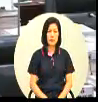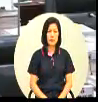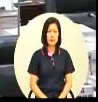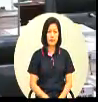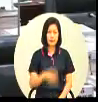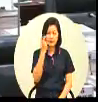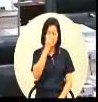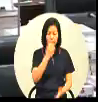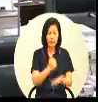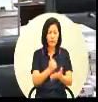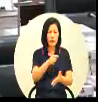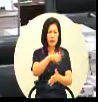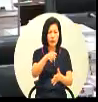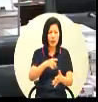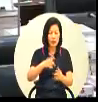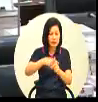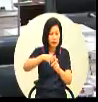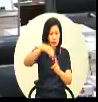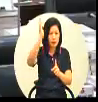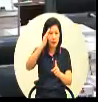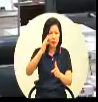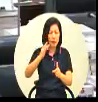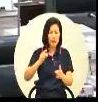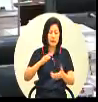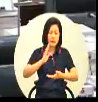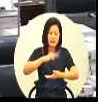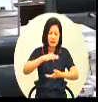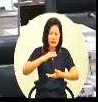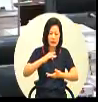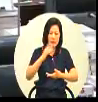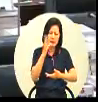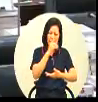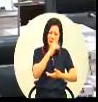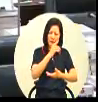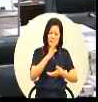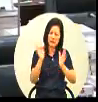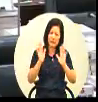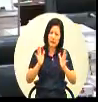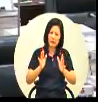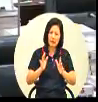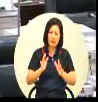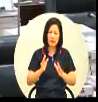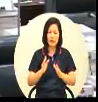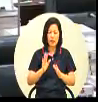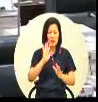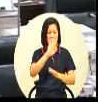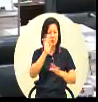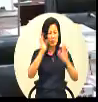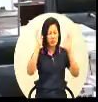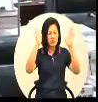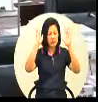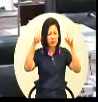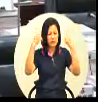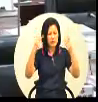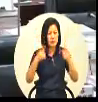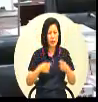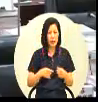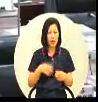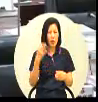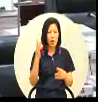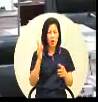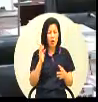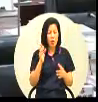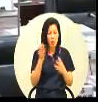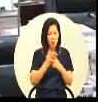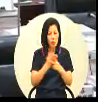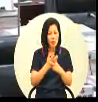高的几率会生产出什么？畸形儿。畸形的就是不正常的小孩，甚至什么绝育，绝育的小孩会不会